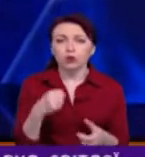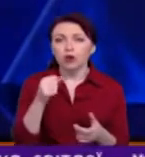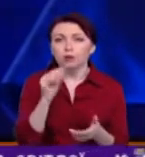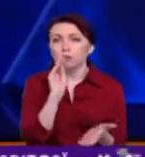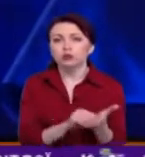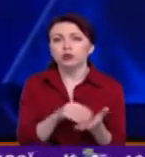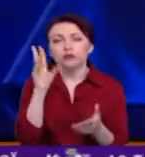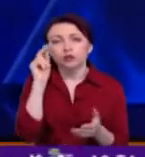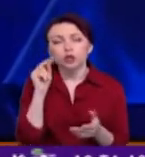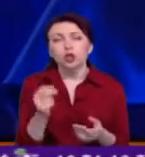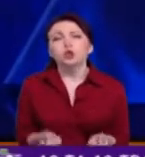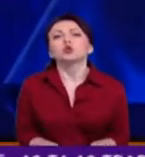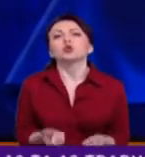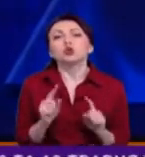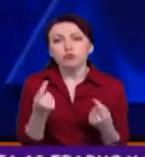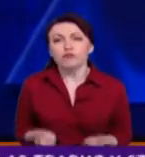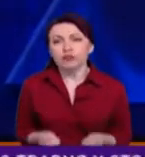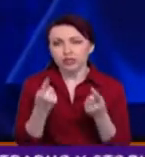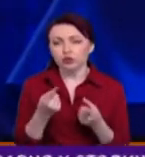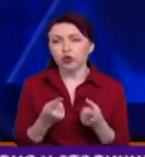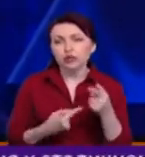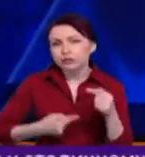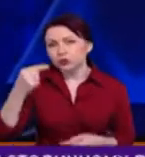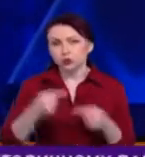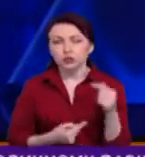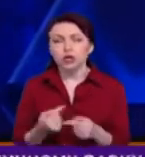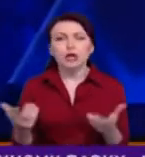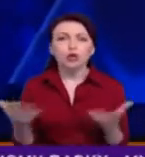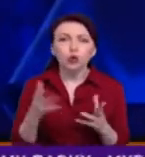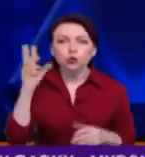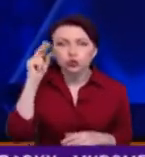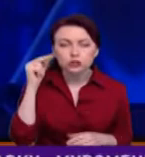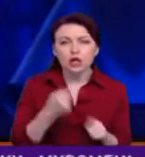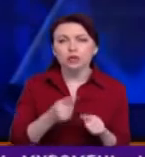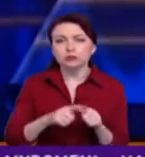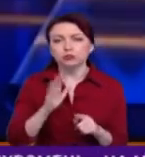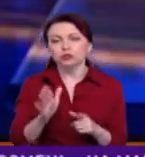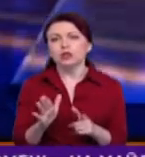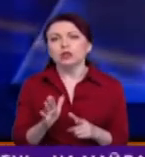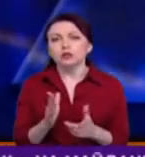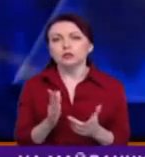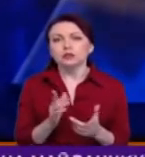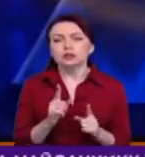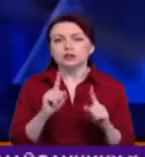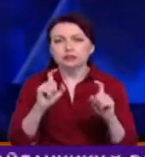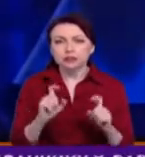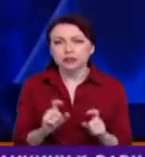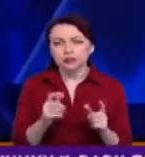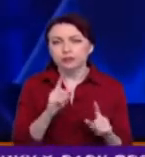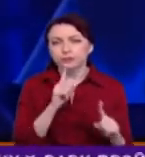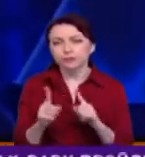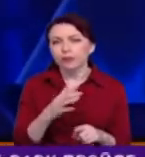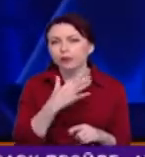Чому, очевидно, виникла дискусія, якого числа саме буде це урочисте засідання? Багато хто зараз спекулює